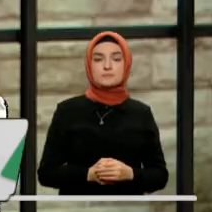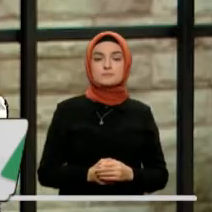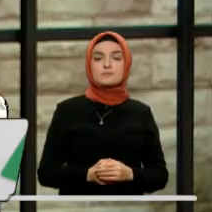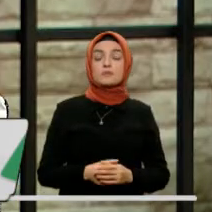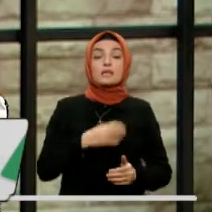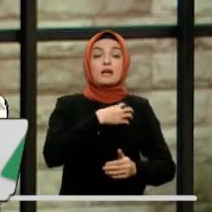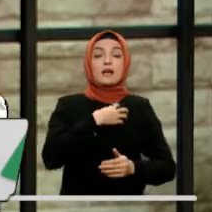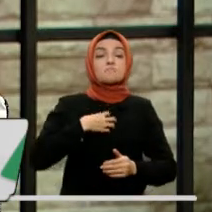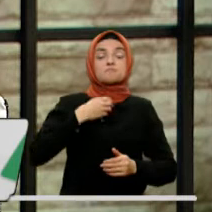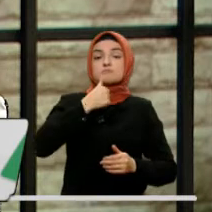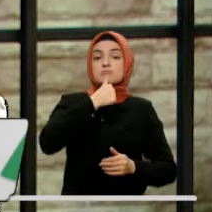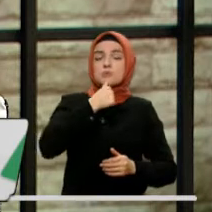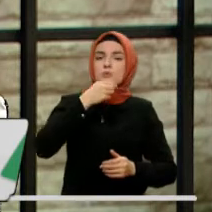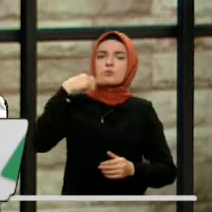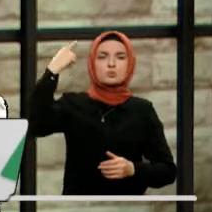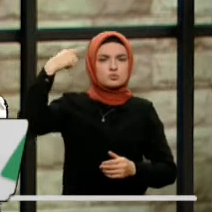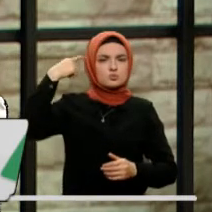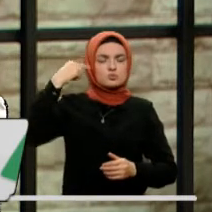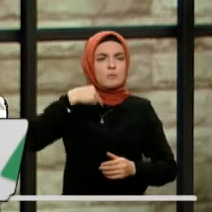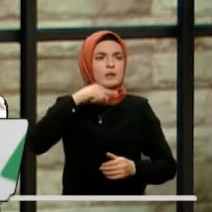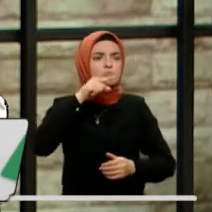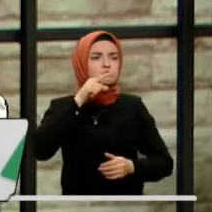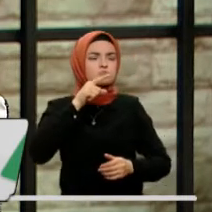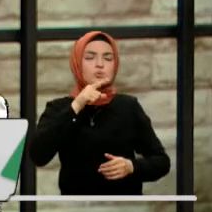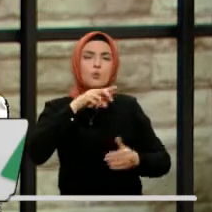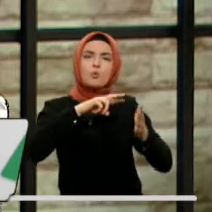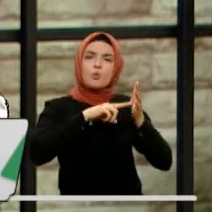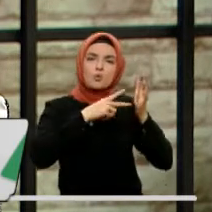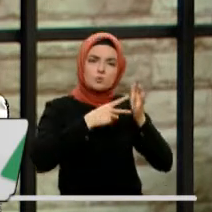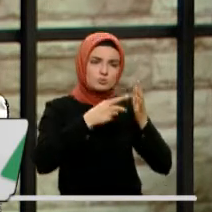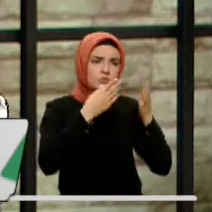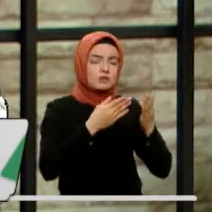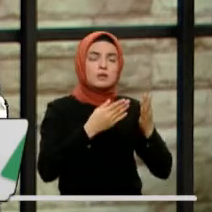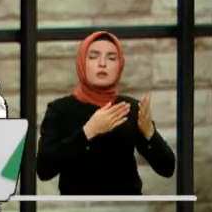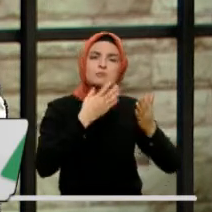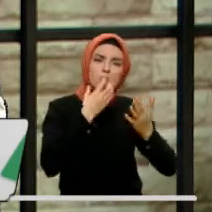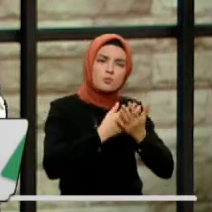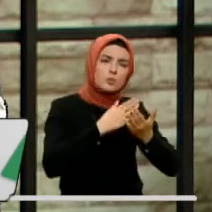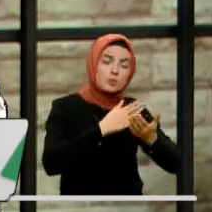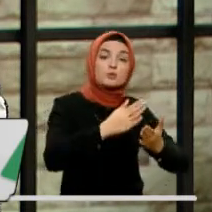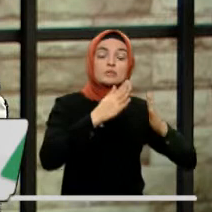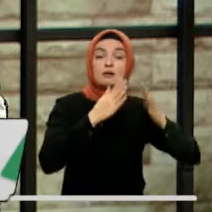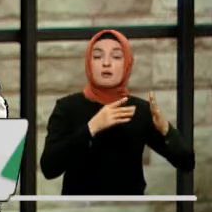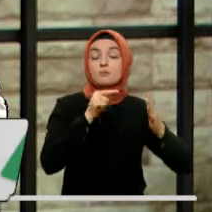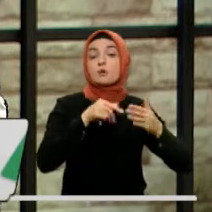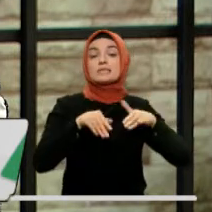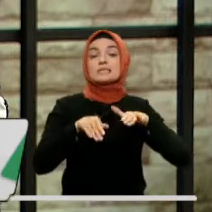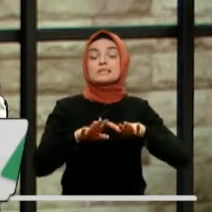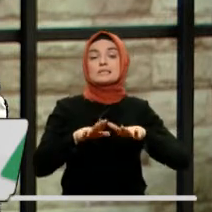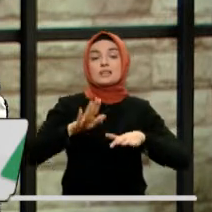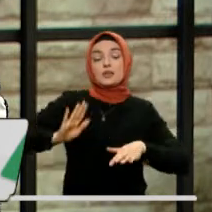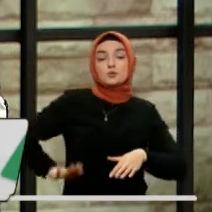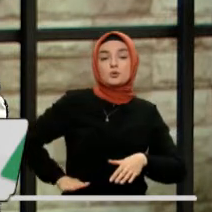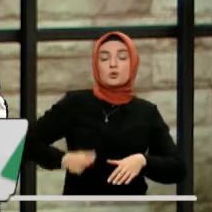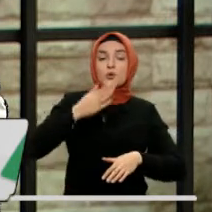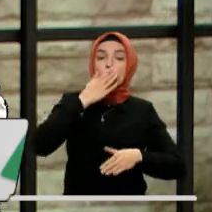babalar zannediyor ki ben çocuğun üstündeki kontrolü ömür boyu sürdürebilirim. Ama öyle olmuyor. Çocuk her okul atladığında aslında